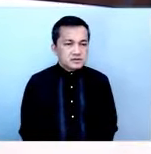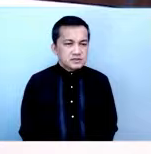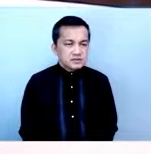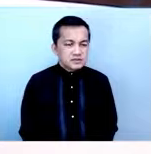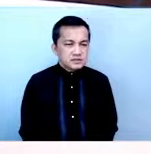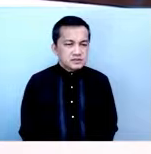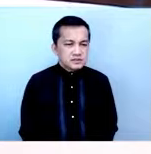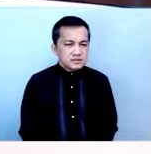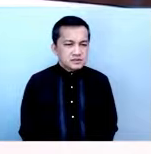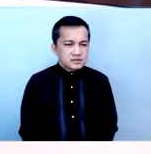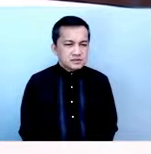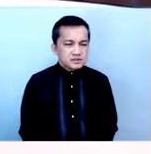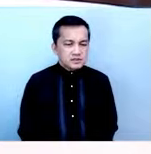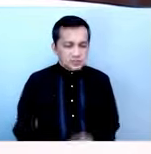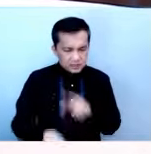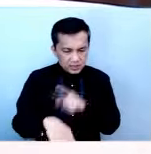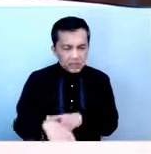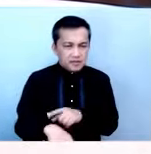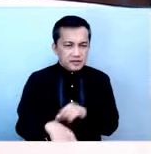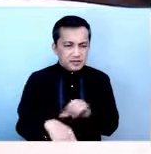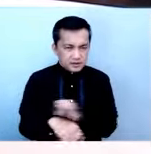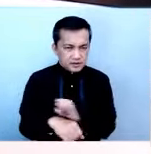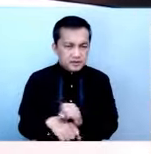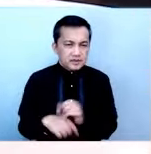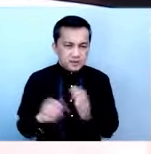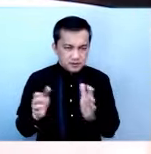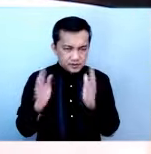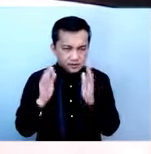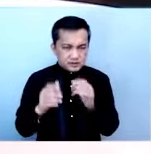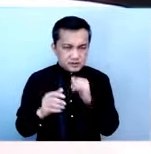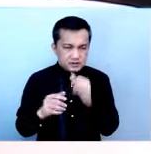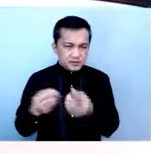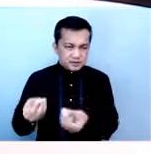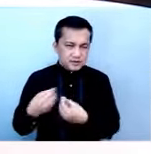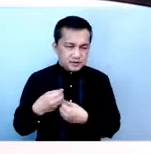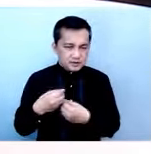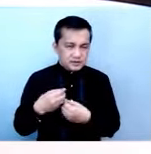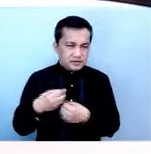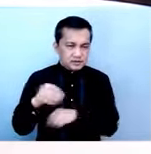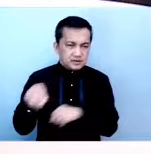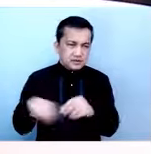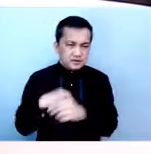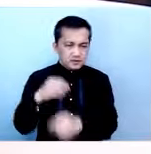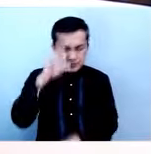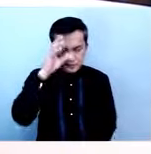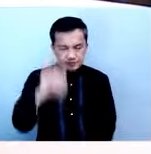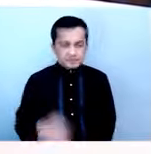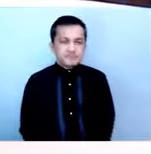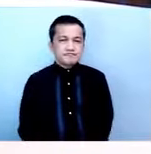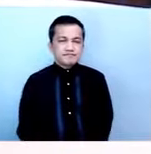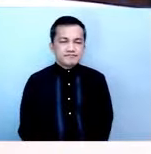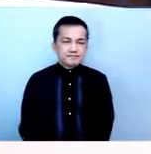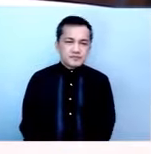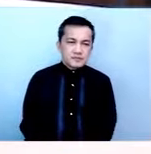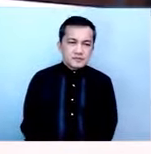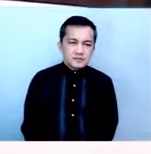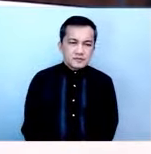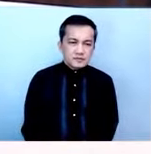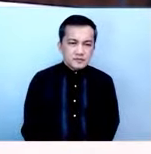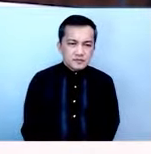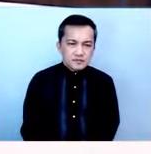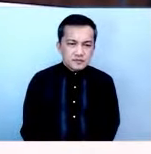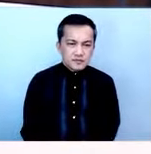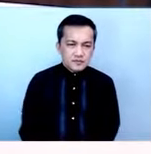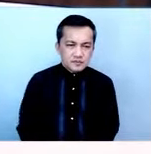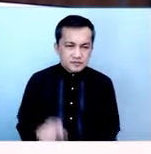parang time and effort, affection na hindi na nabibigay niya. Hindi na reciprocate. But ako, again, we go back. So kung babasihin ko